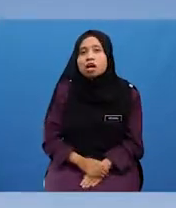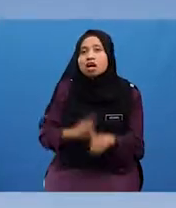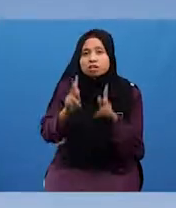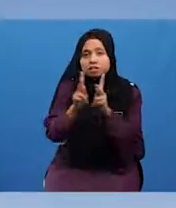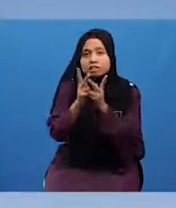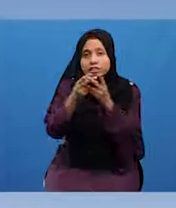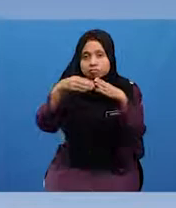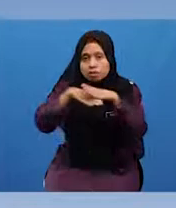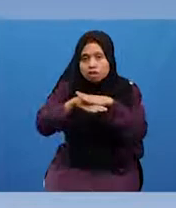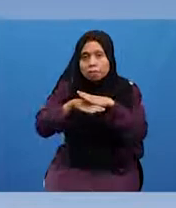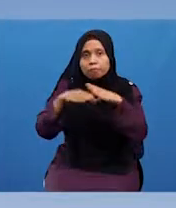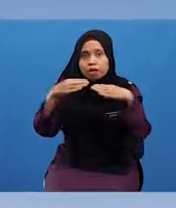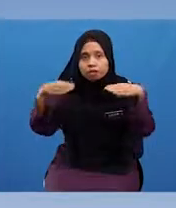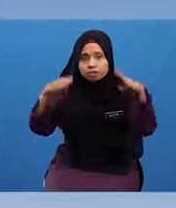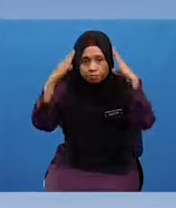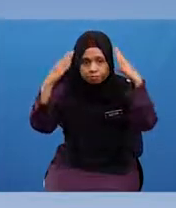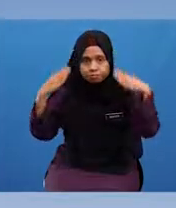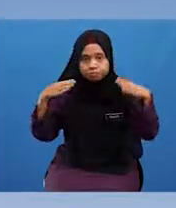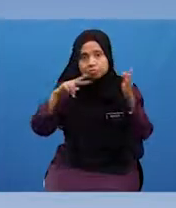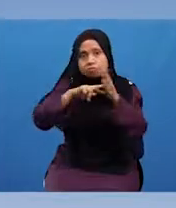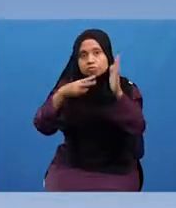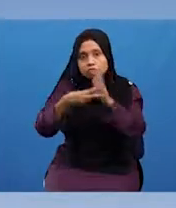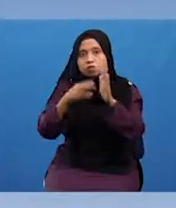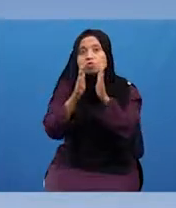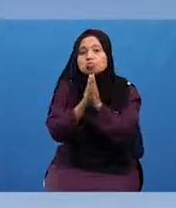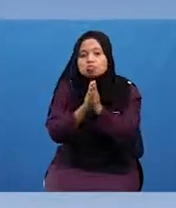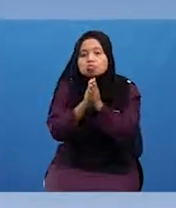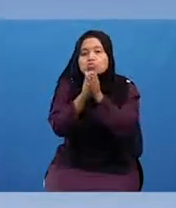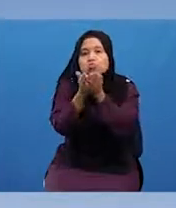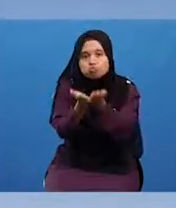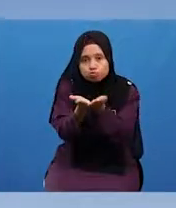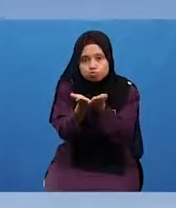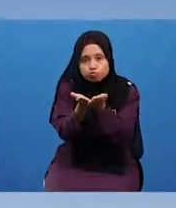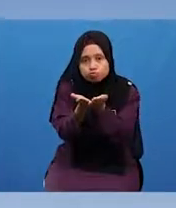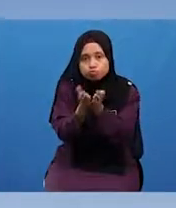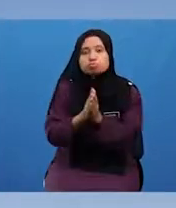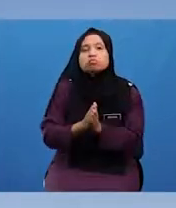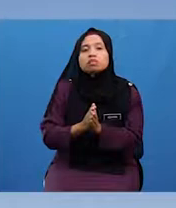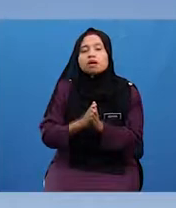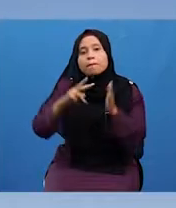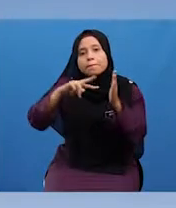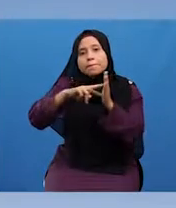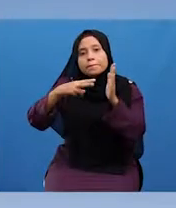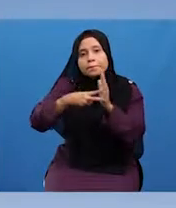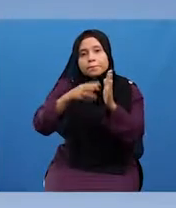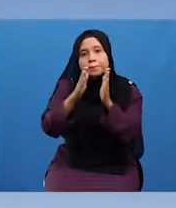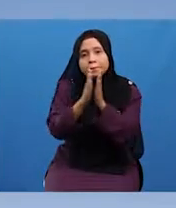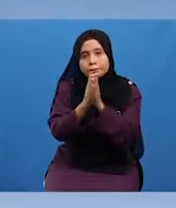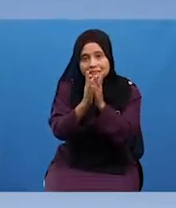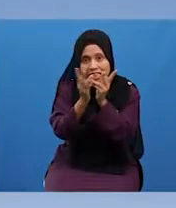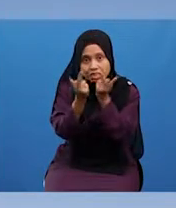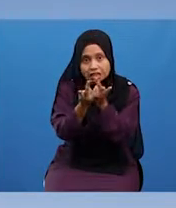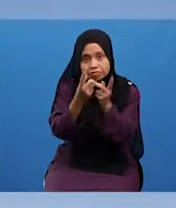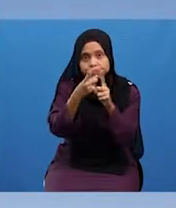Kitab dalam bahasa Arab bererti buku. Manakala maksud kitab dari